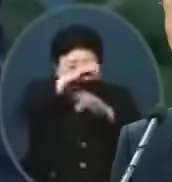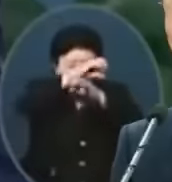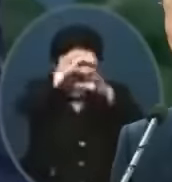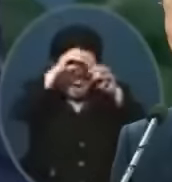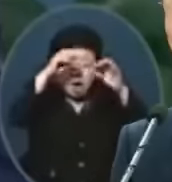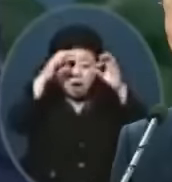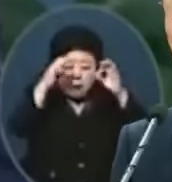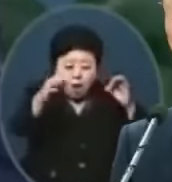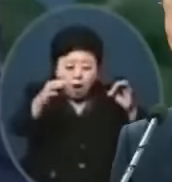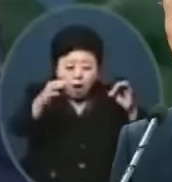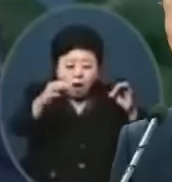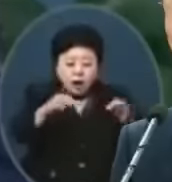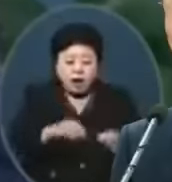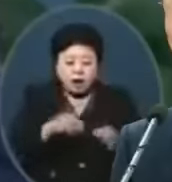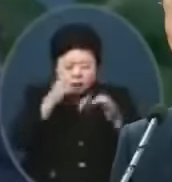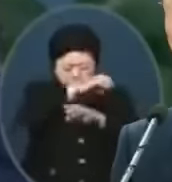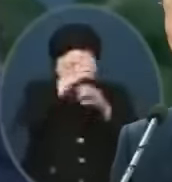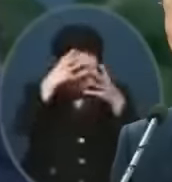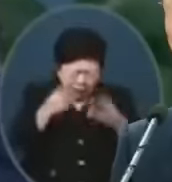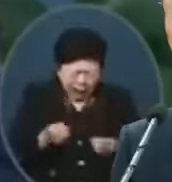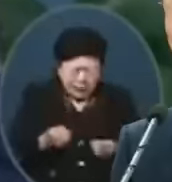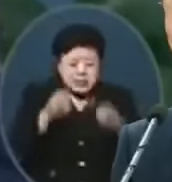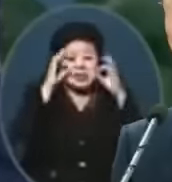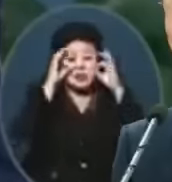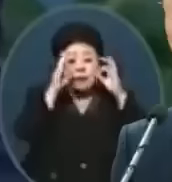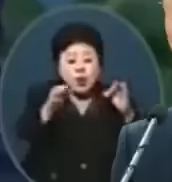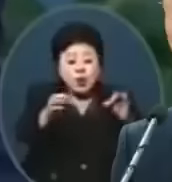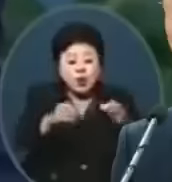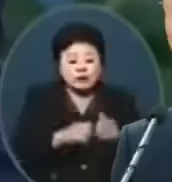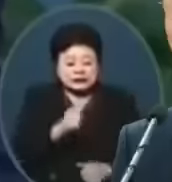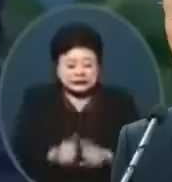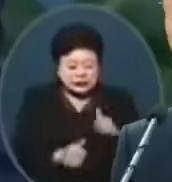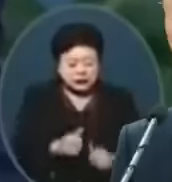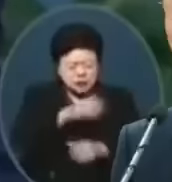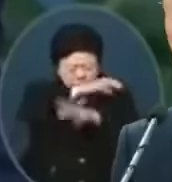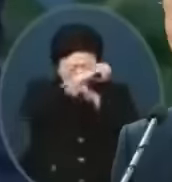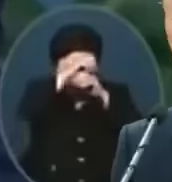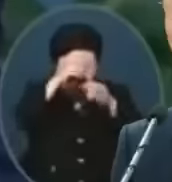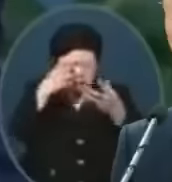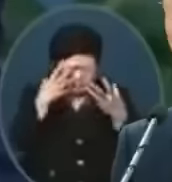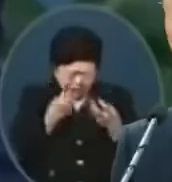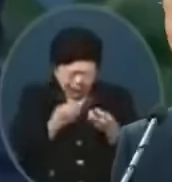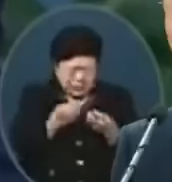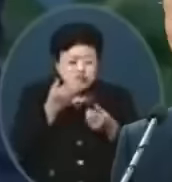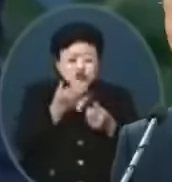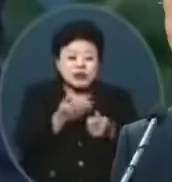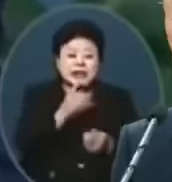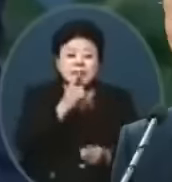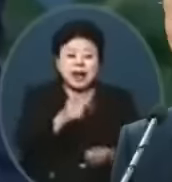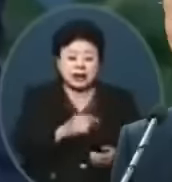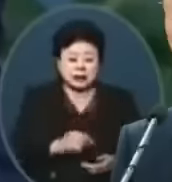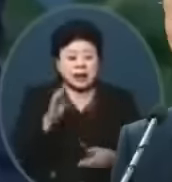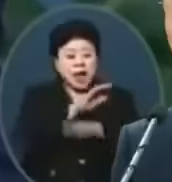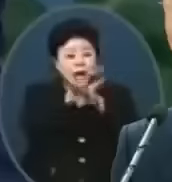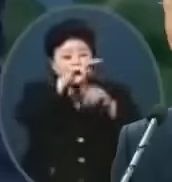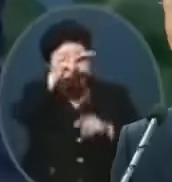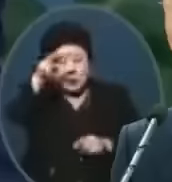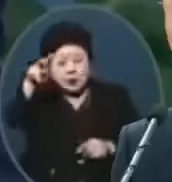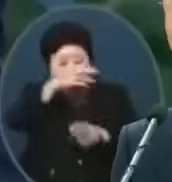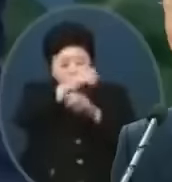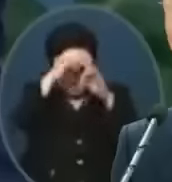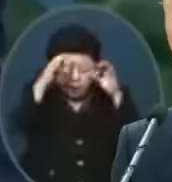보입니다. 얼마나 있느냐? 많이 보입니다. 네 자손이 별처럼 많을 것이다. 하늘을 쳐다봤으면